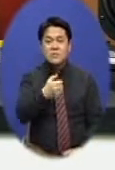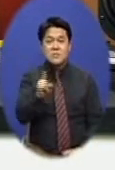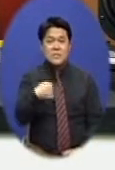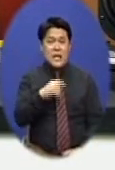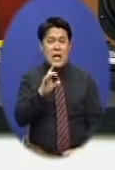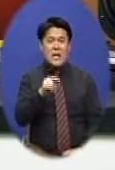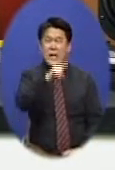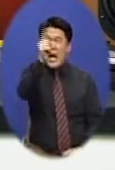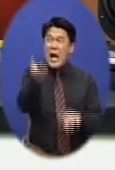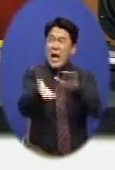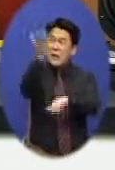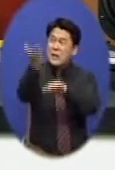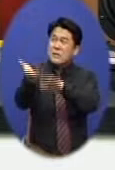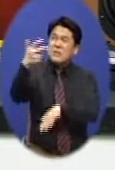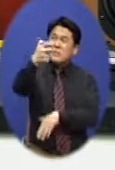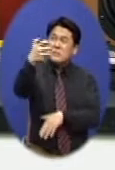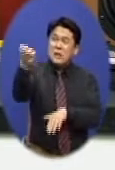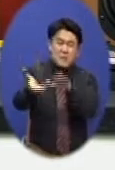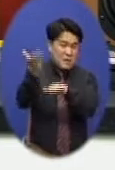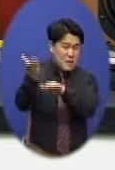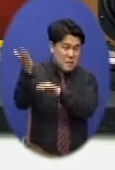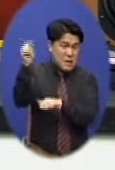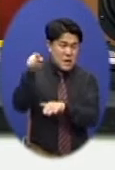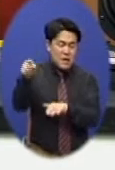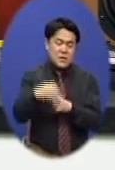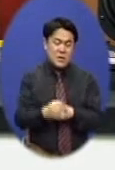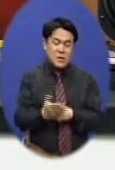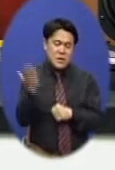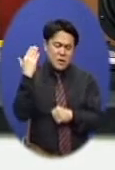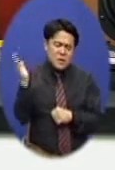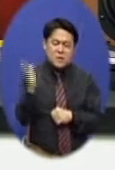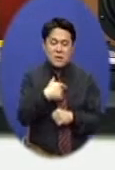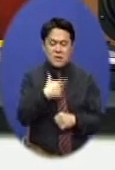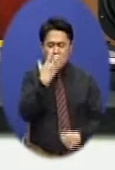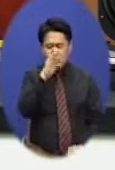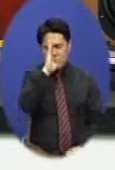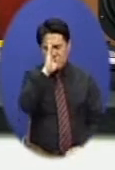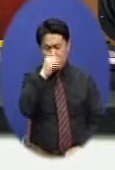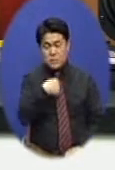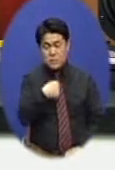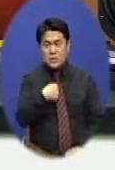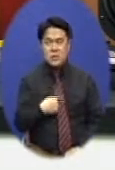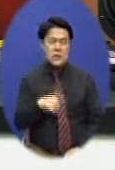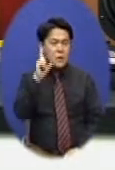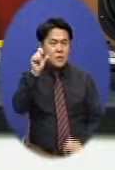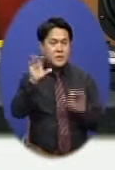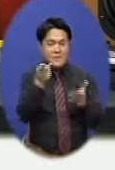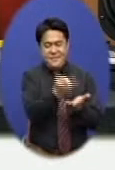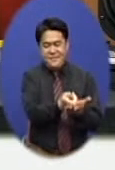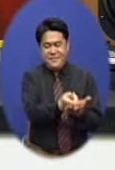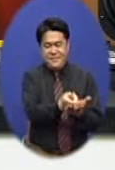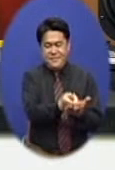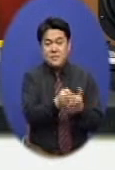70대 뭐 80대인데 저도 2년 전에 우울증 와가지고 한 보름 입원했다가